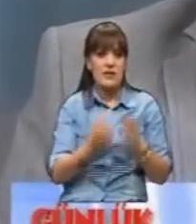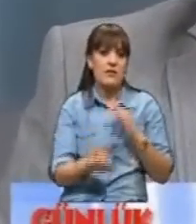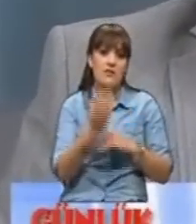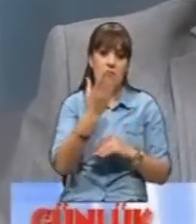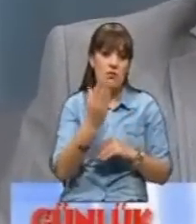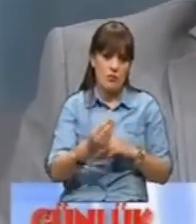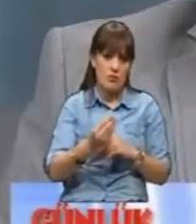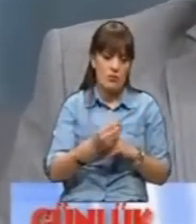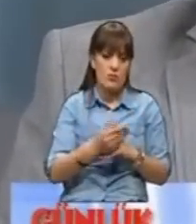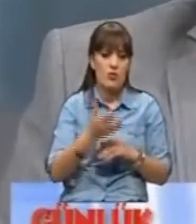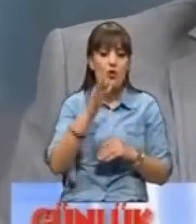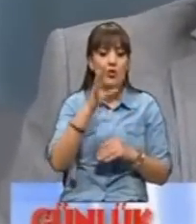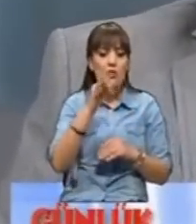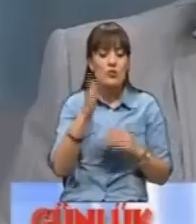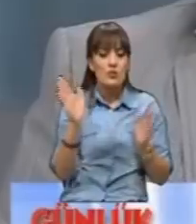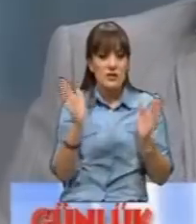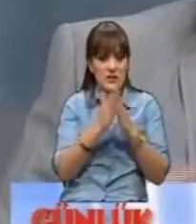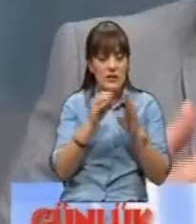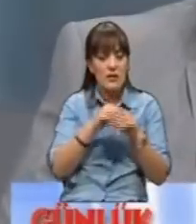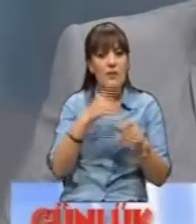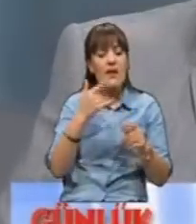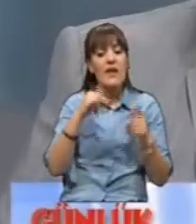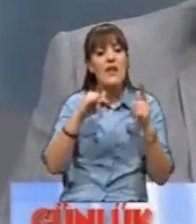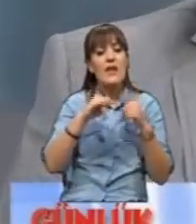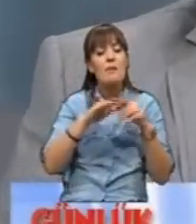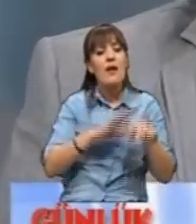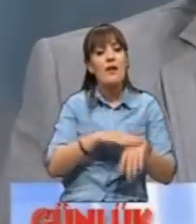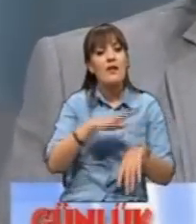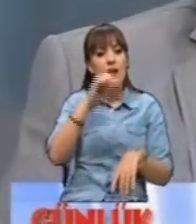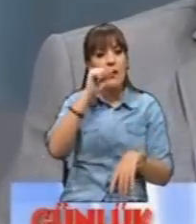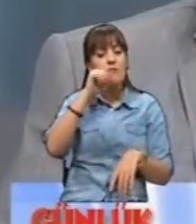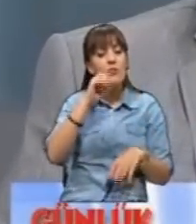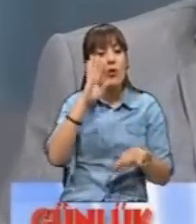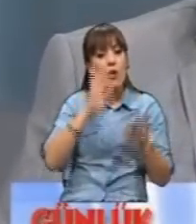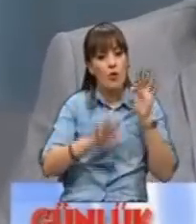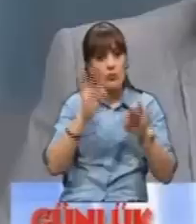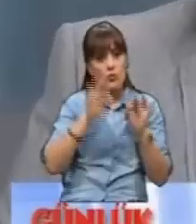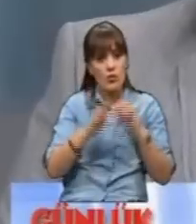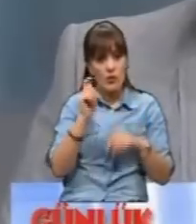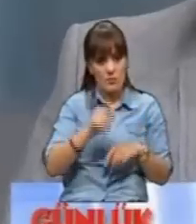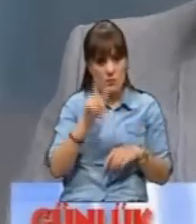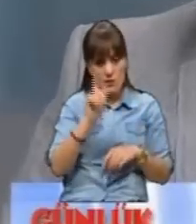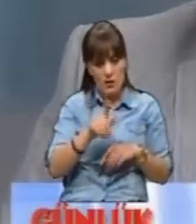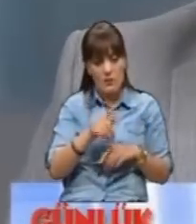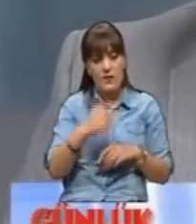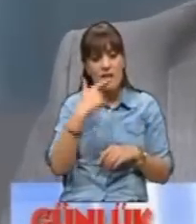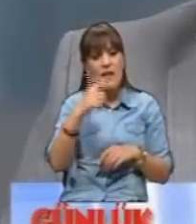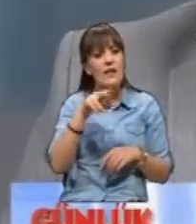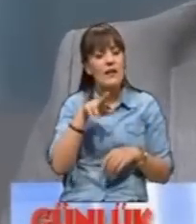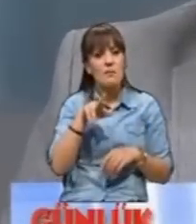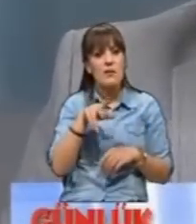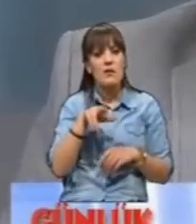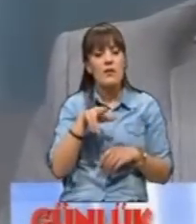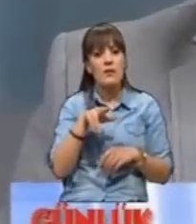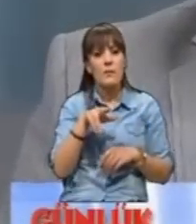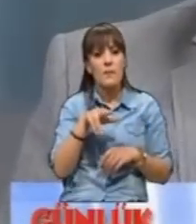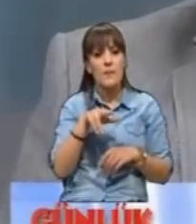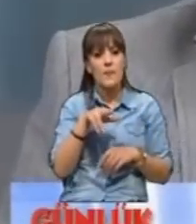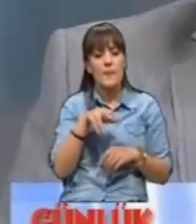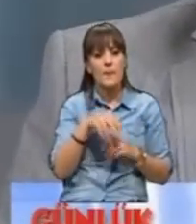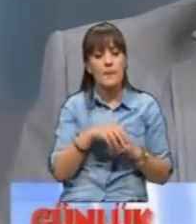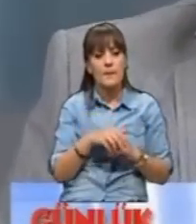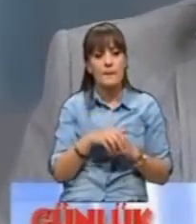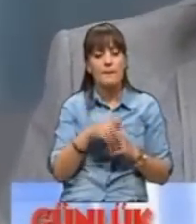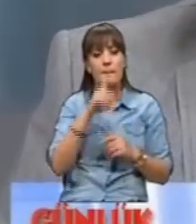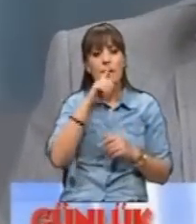olur. Tuz kısıtlaması, hipertansiyonun kontrol altına alınması lazım. Dediğimiz gibi şeyin